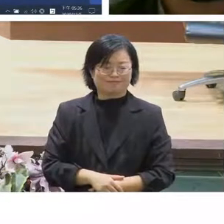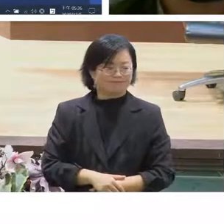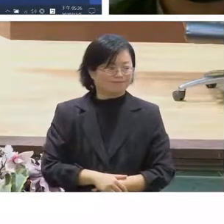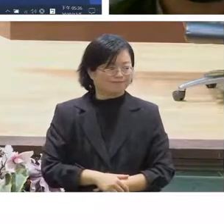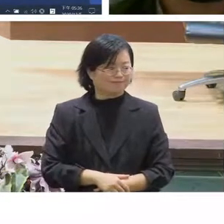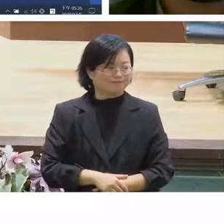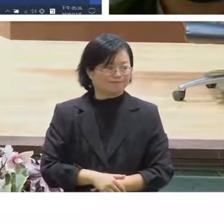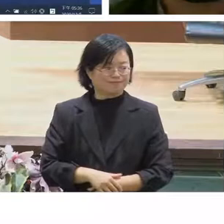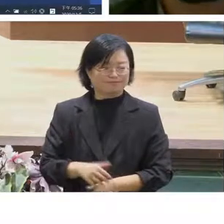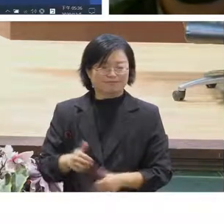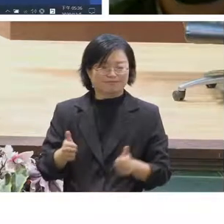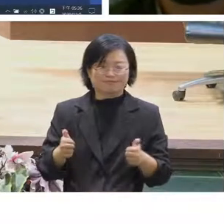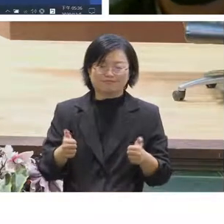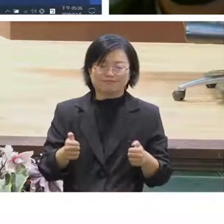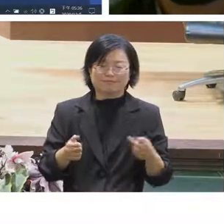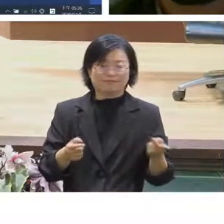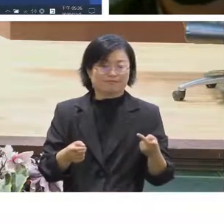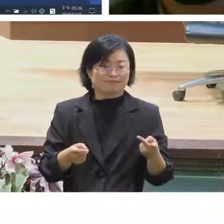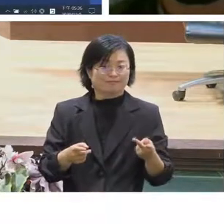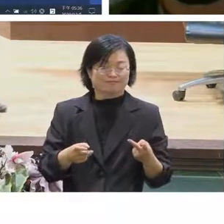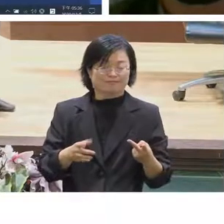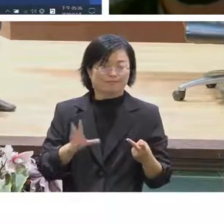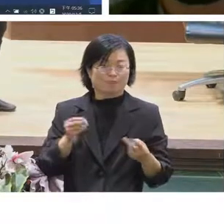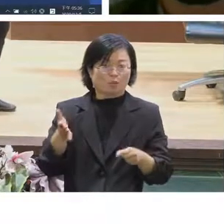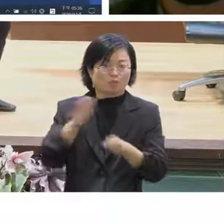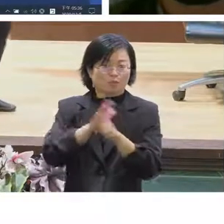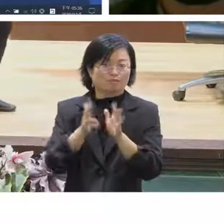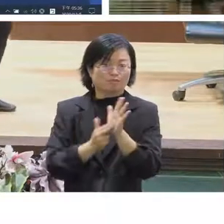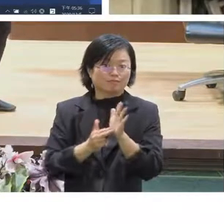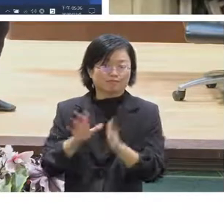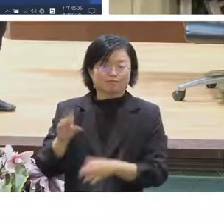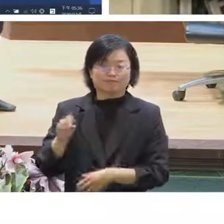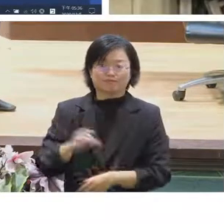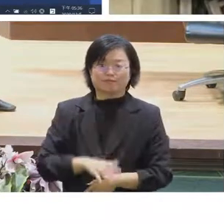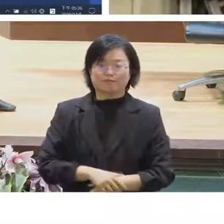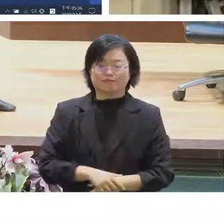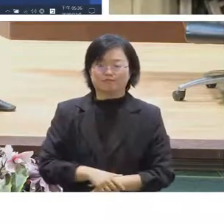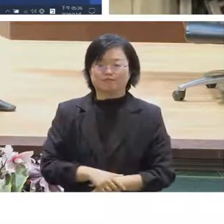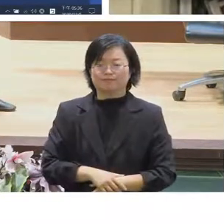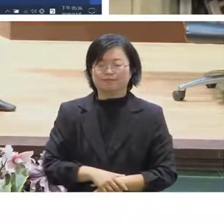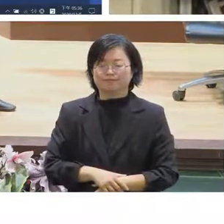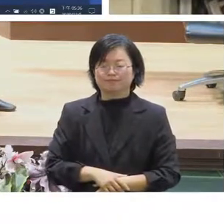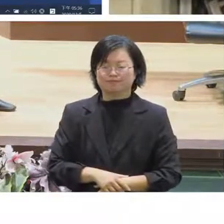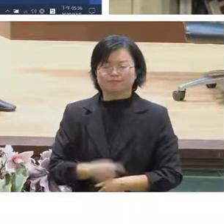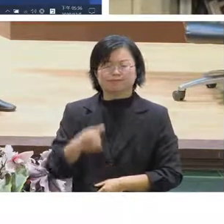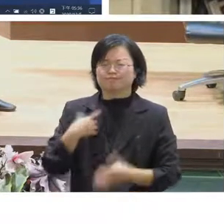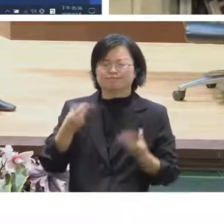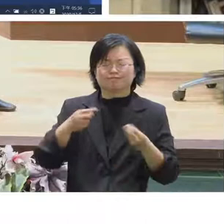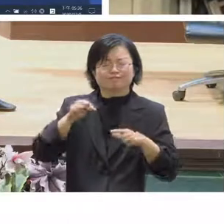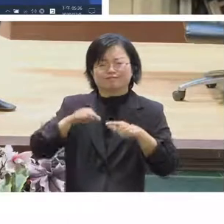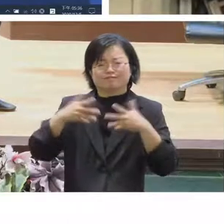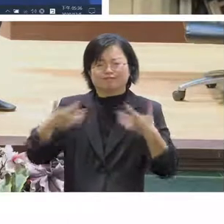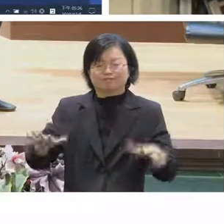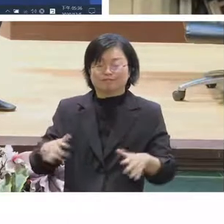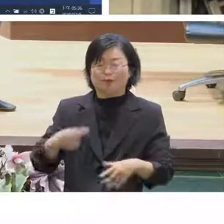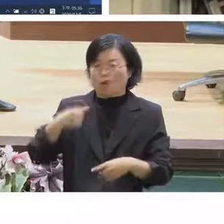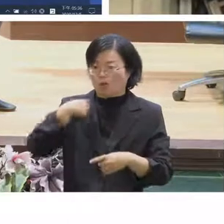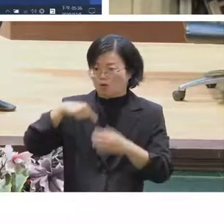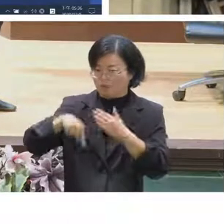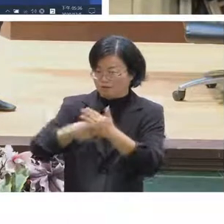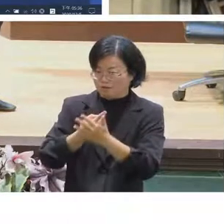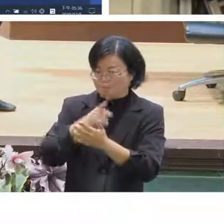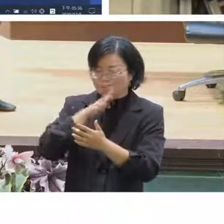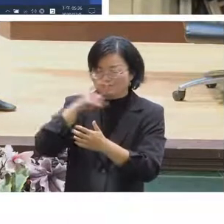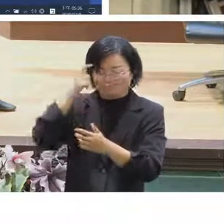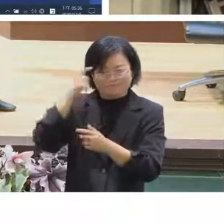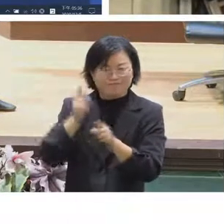想要补充的？不过我们有一点超时 哦，其实我没有太多，我只是想附和一下建青的